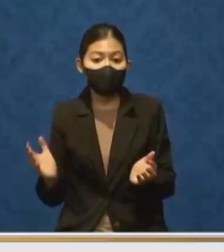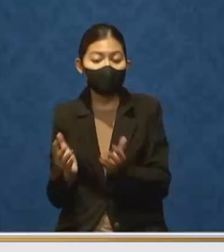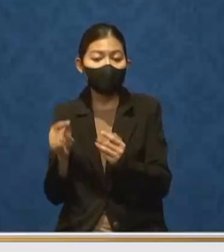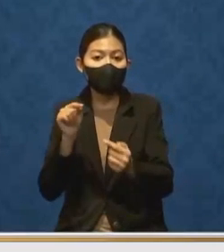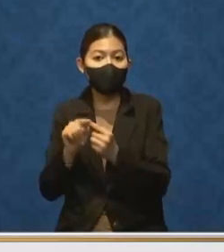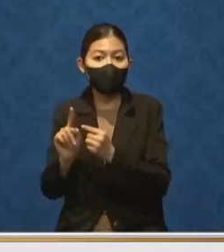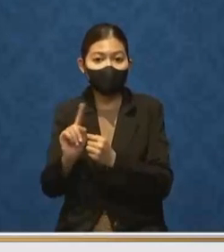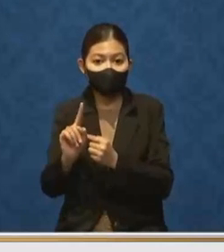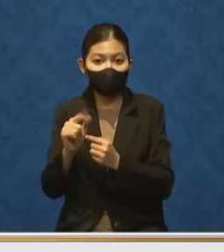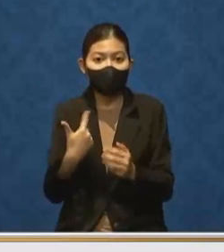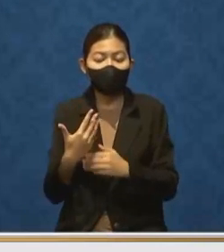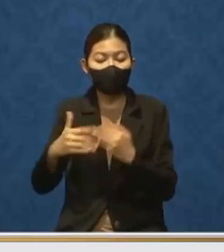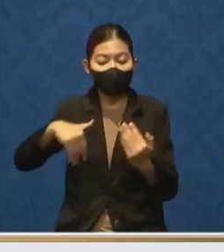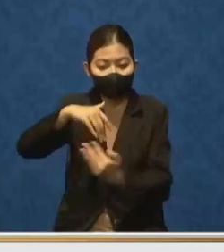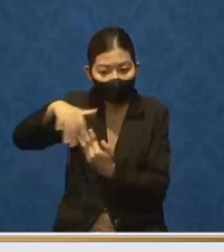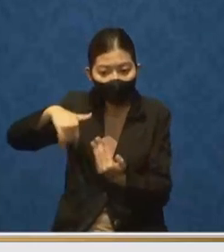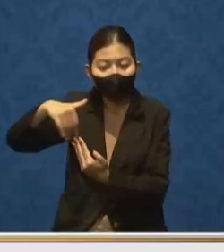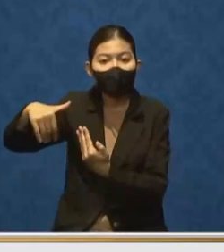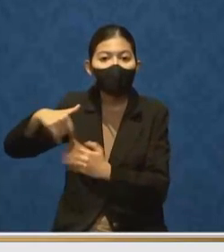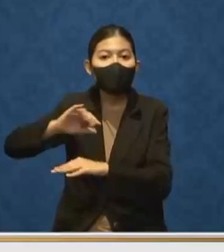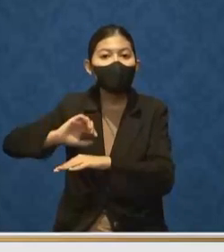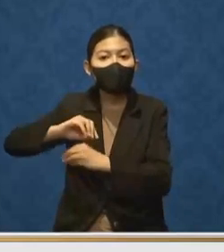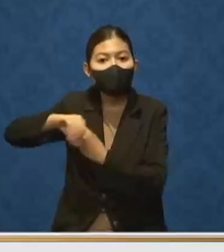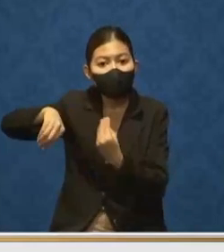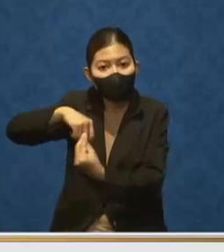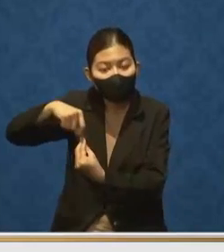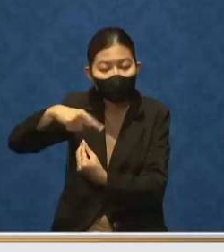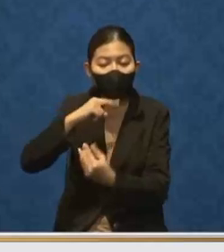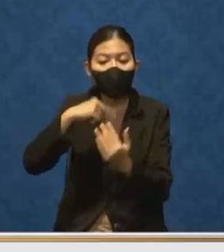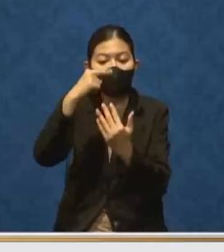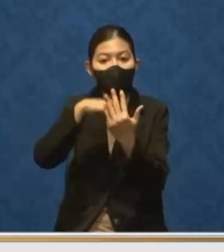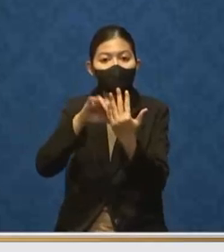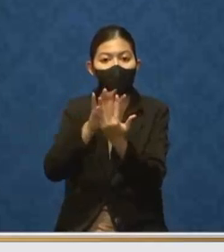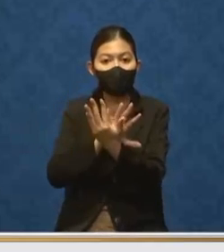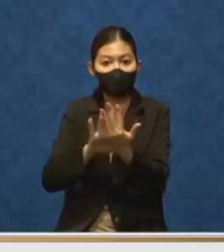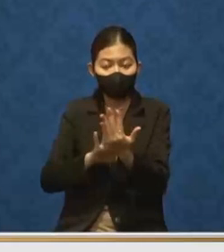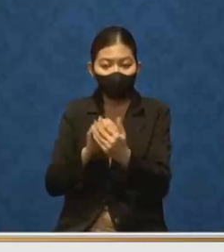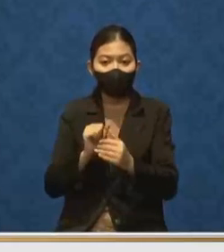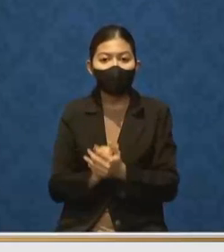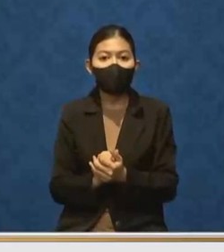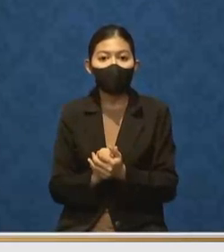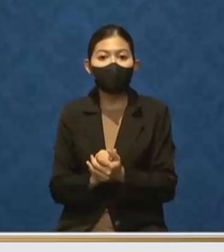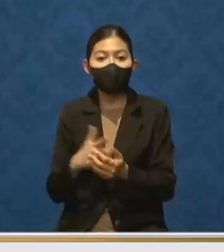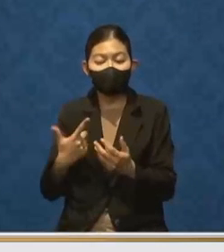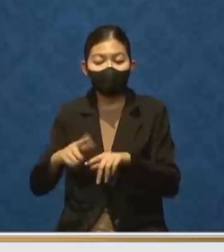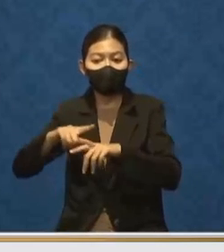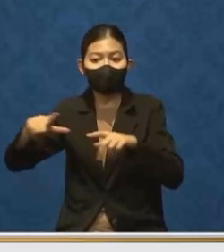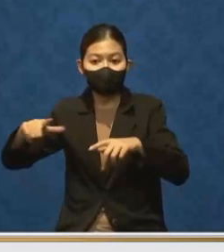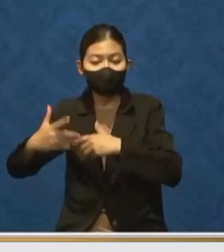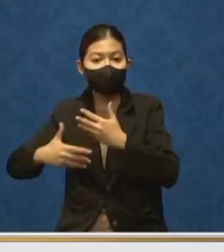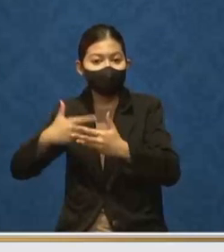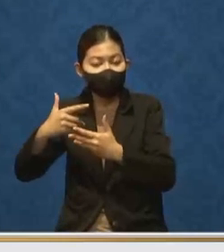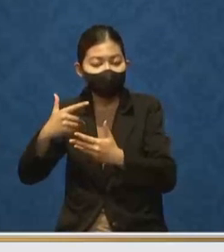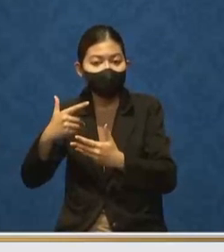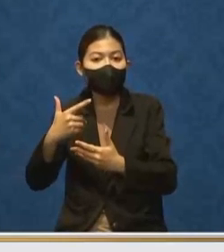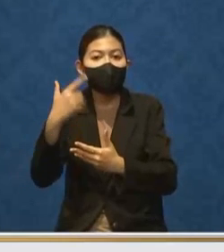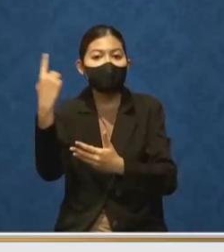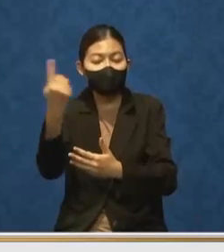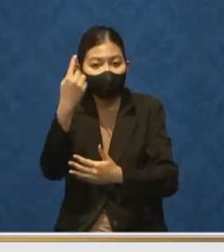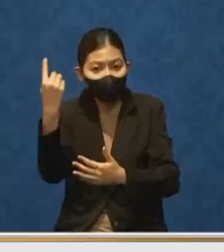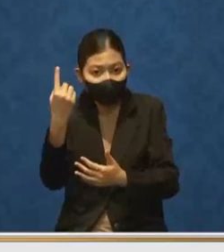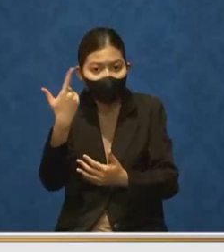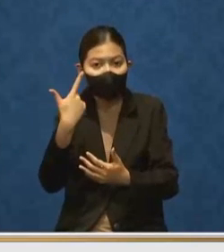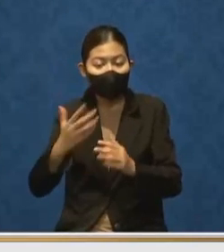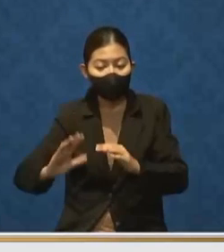างต่อเนื่องของอุปสงค์ภายในประเทศการขยายตัวของภาคการท่องเที่ยวที่คาดว่าจะมีแนวโน้มกลับมาฟื้นตัวชัดเจนม